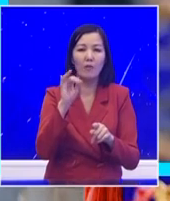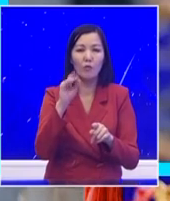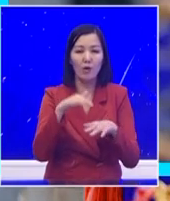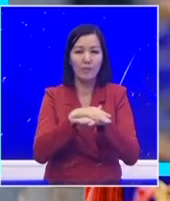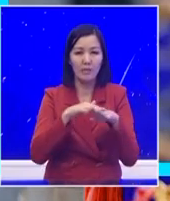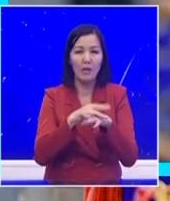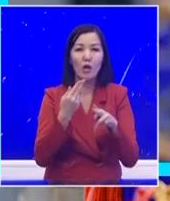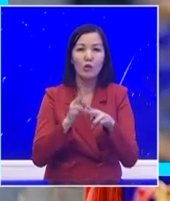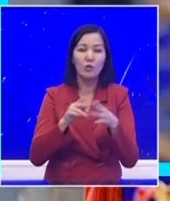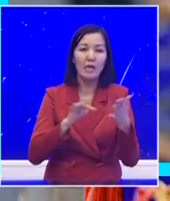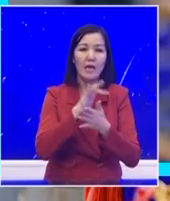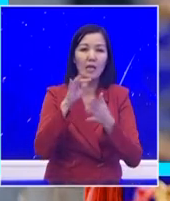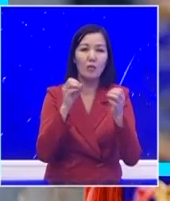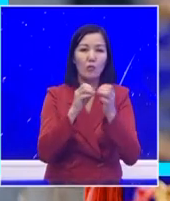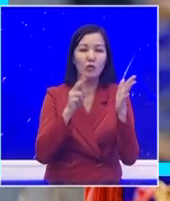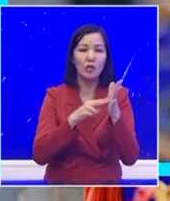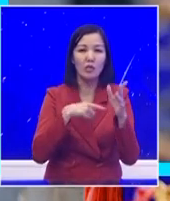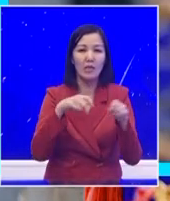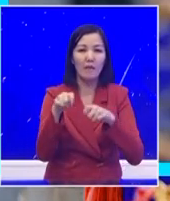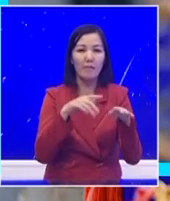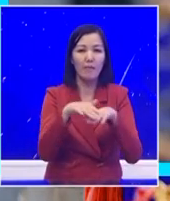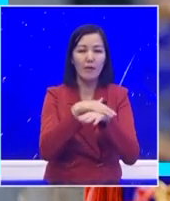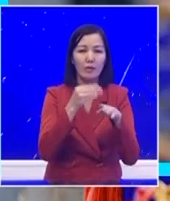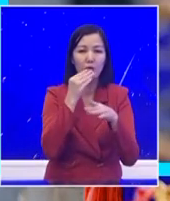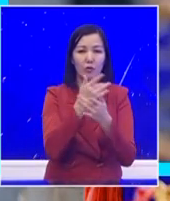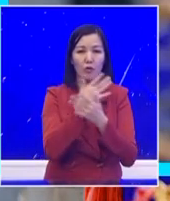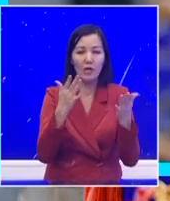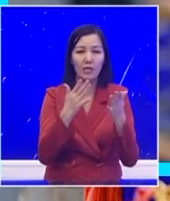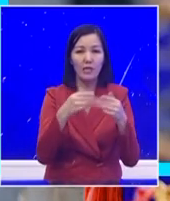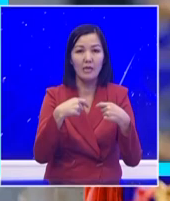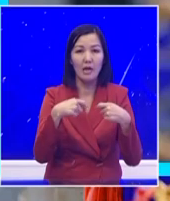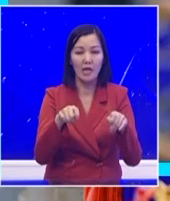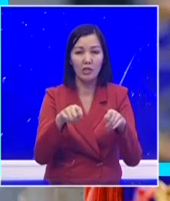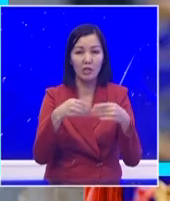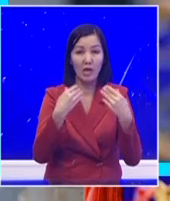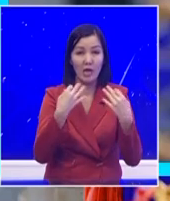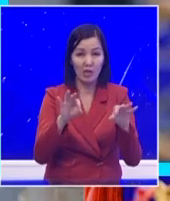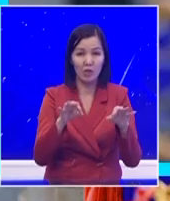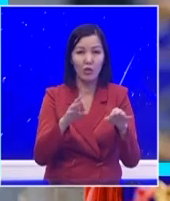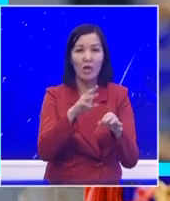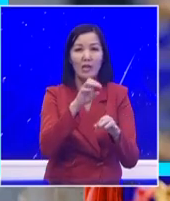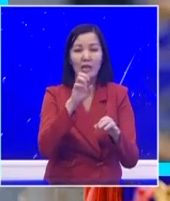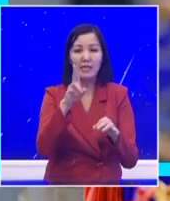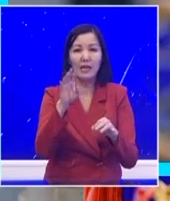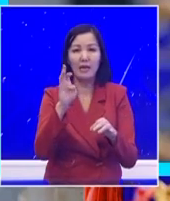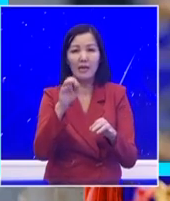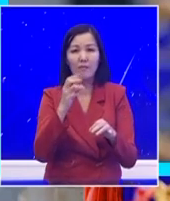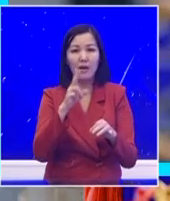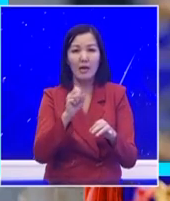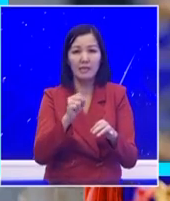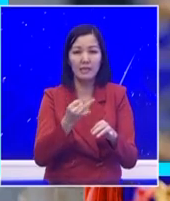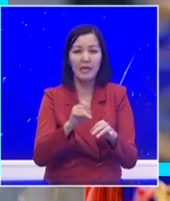базарлары. Сондай-ақ қаланың 17 әмбебап базарындағы азық-түлік қатарлары ашық тұр. Олар Тастақ, Кәрім, Ақсай 3,